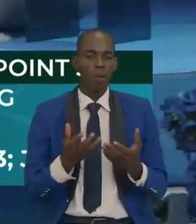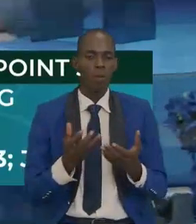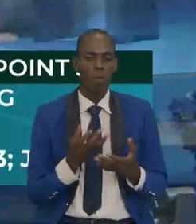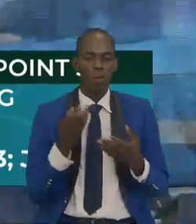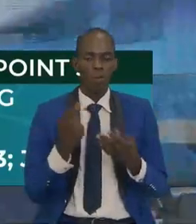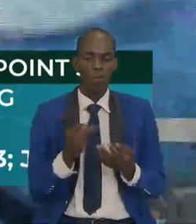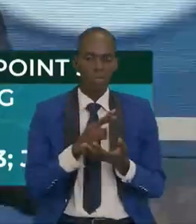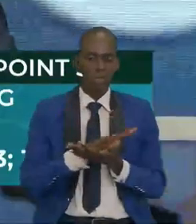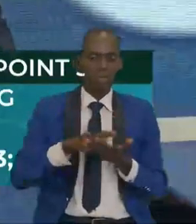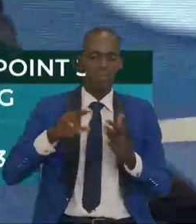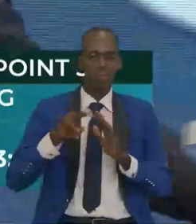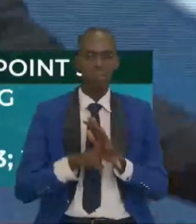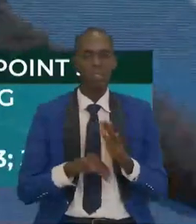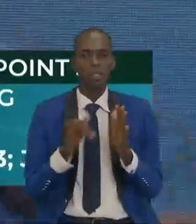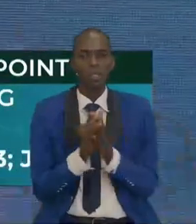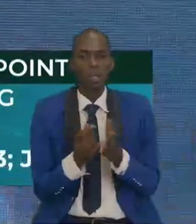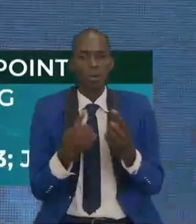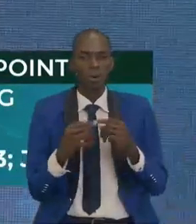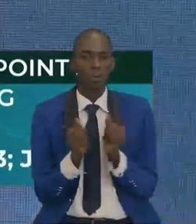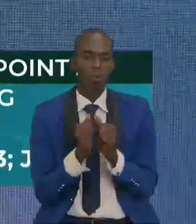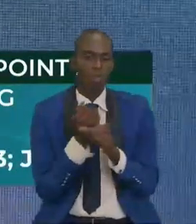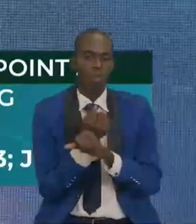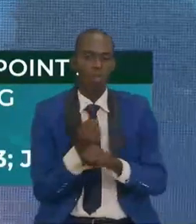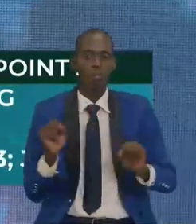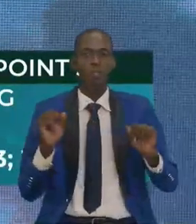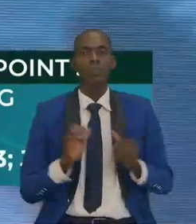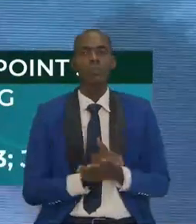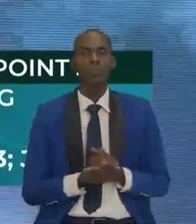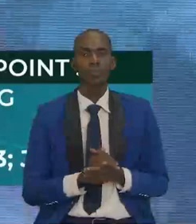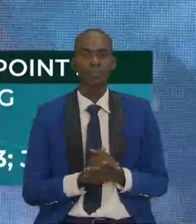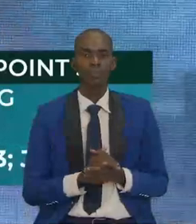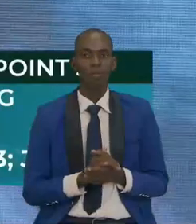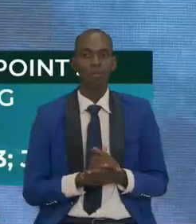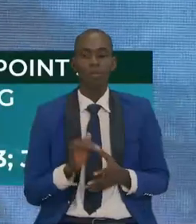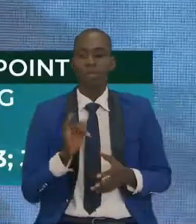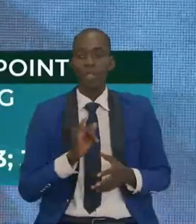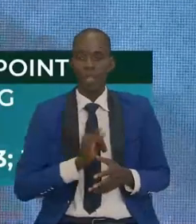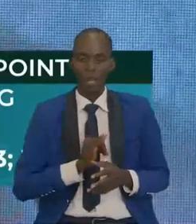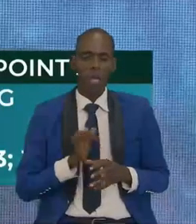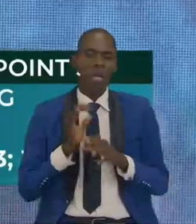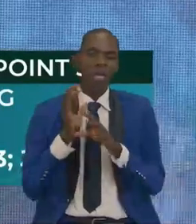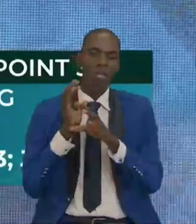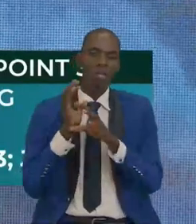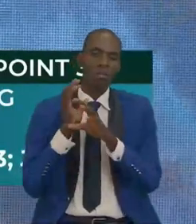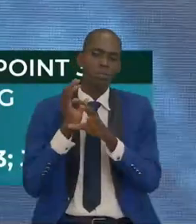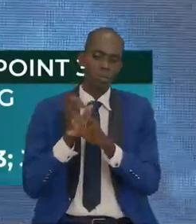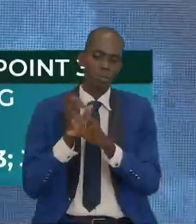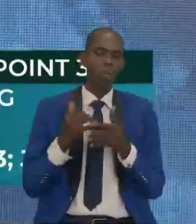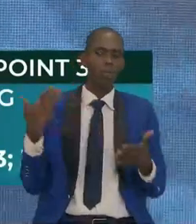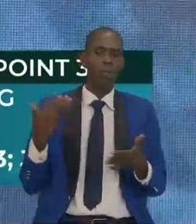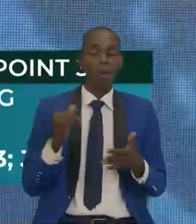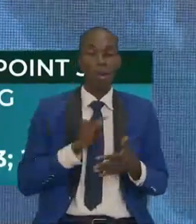victoire qui accompagne le salut. Je veux la justice qui accompagne le salut.